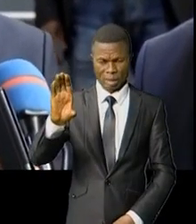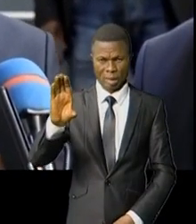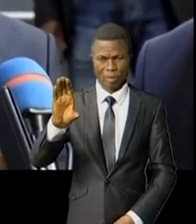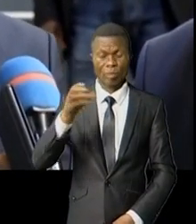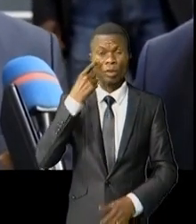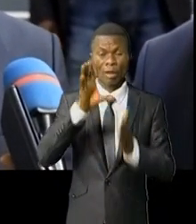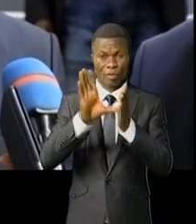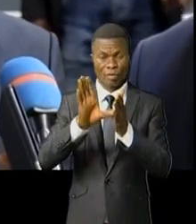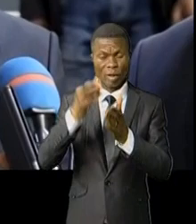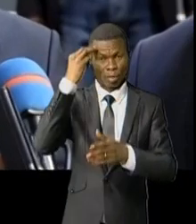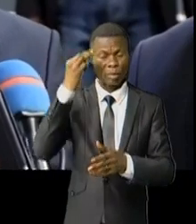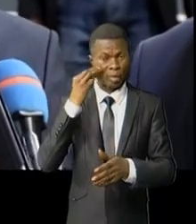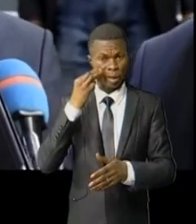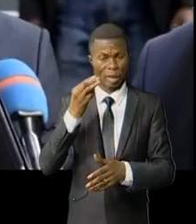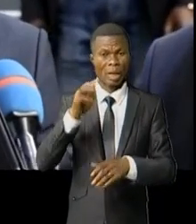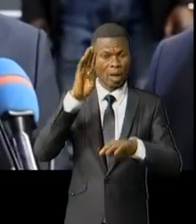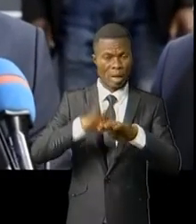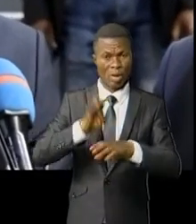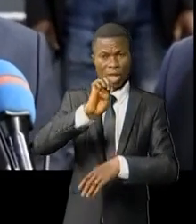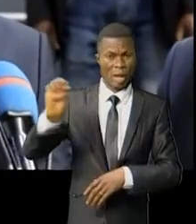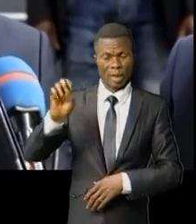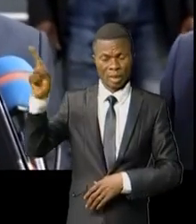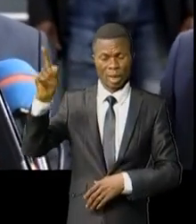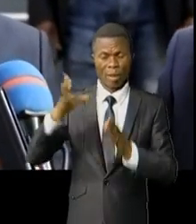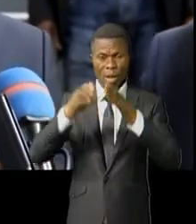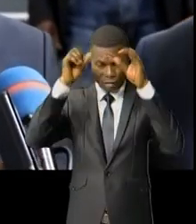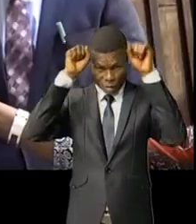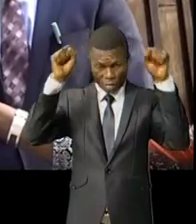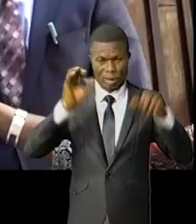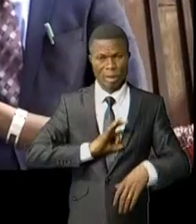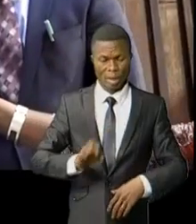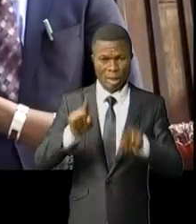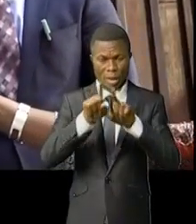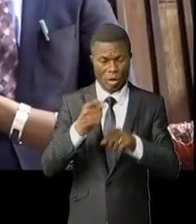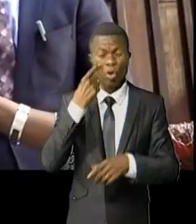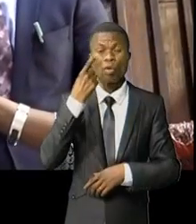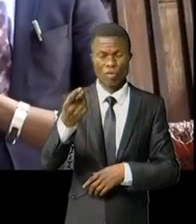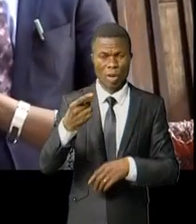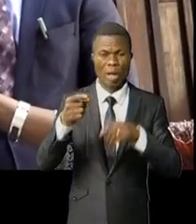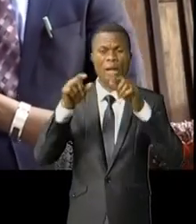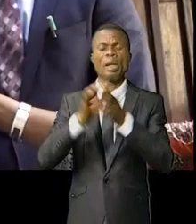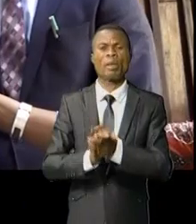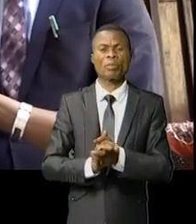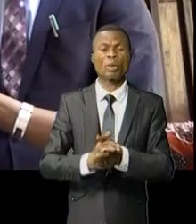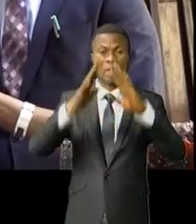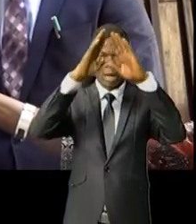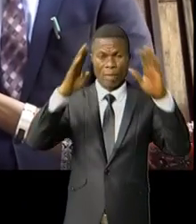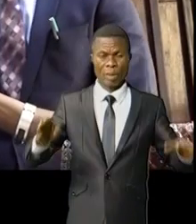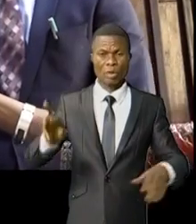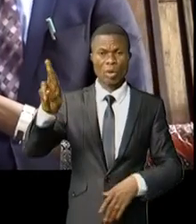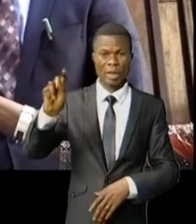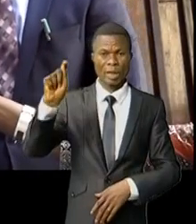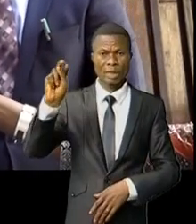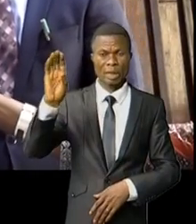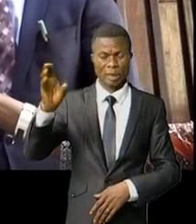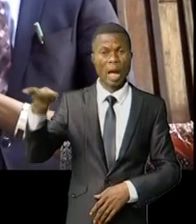des images de Venise quand il était à l'Est avec le président. Et on a vu l'état de l'infrastructure de RTNC en province. Et on